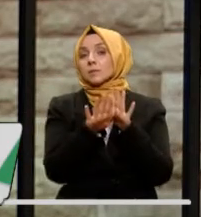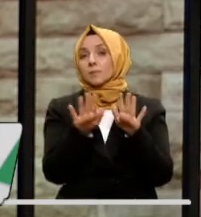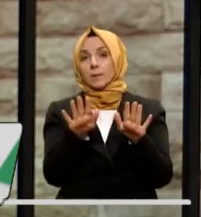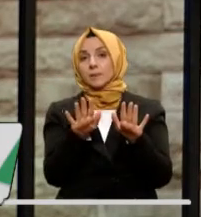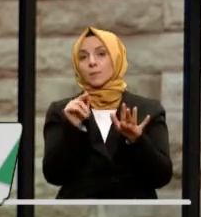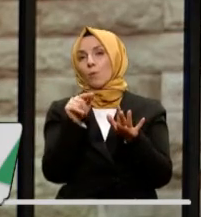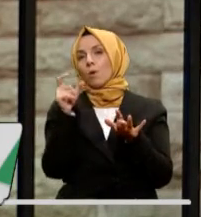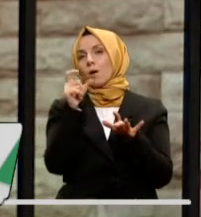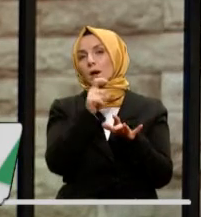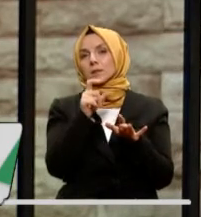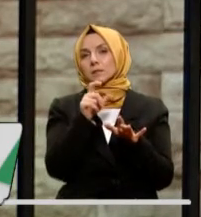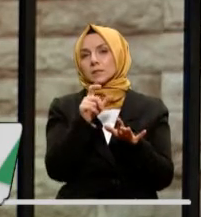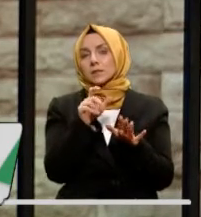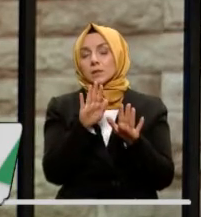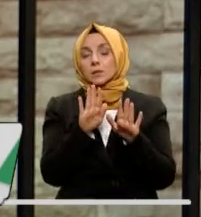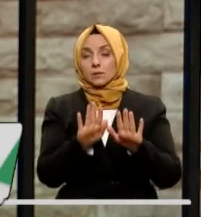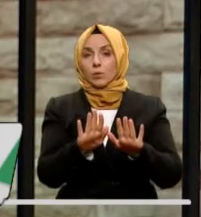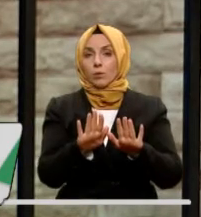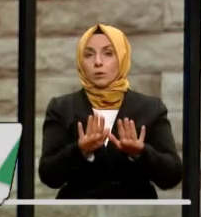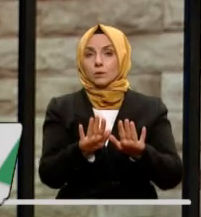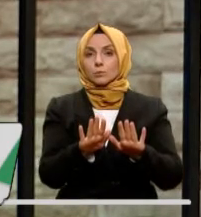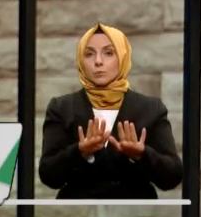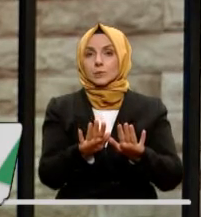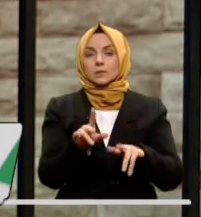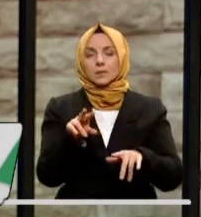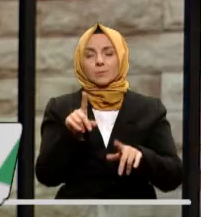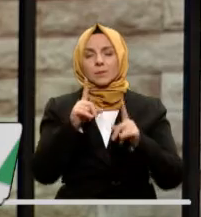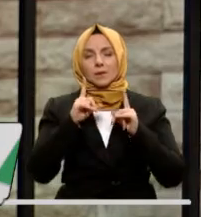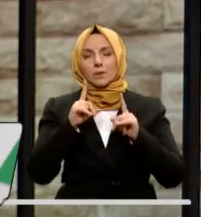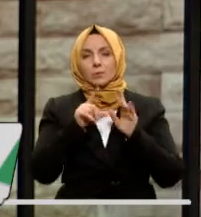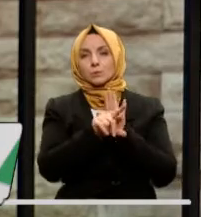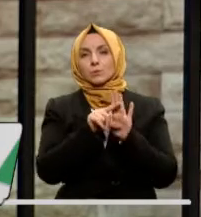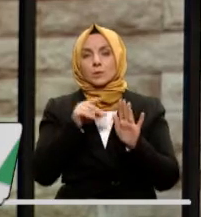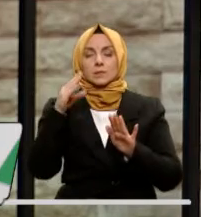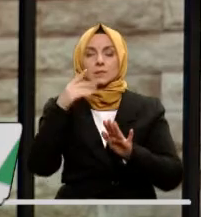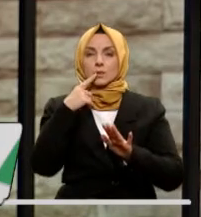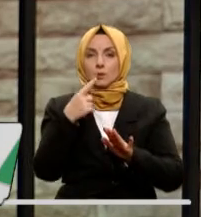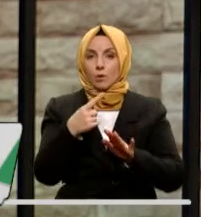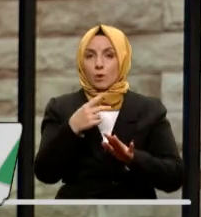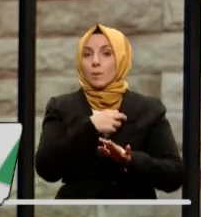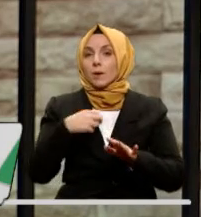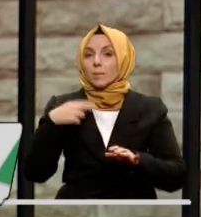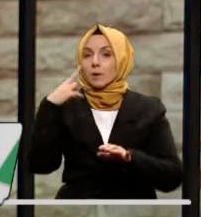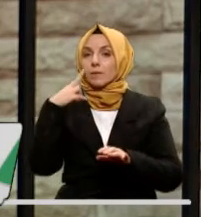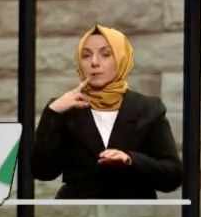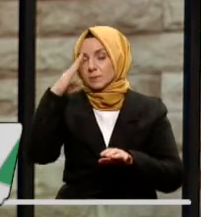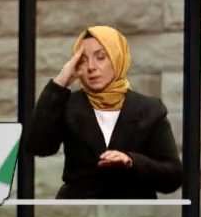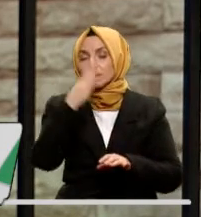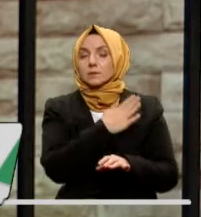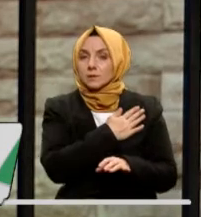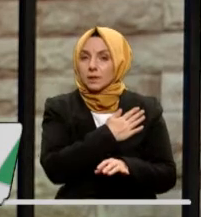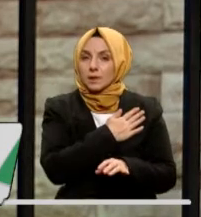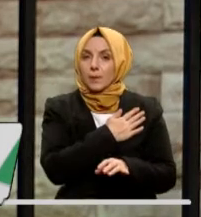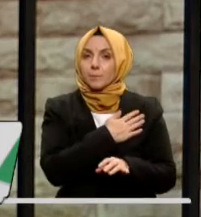ayların sabit kılınması gerektiğini Rabbimiz bizlere Tevbe suresinde beyan ediyor peygamber efendimiz sallallahu aleyhi ve sellem